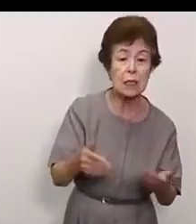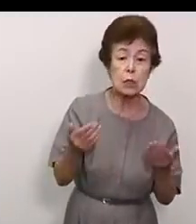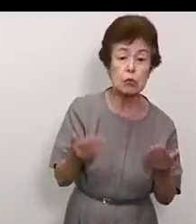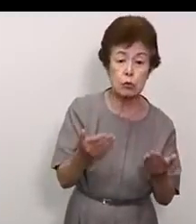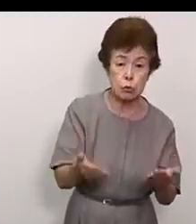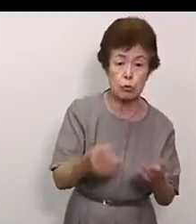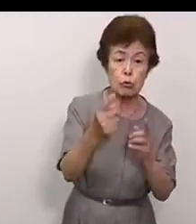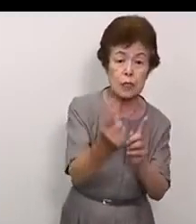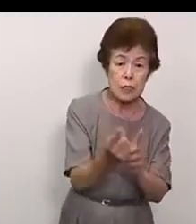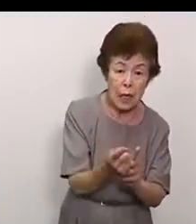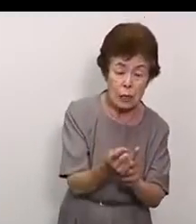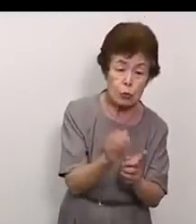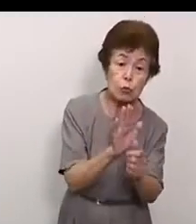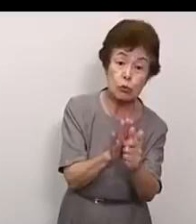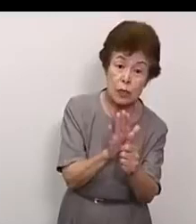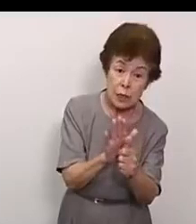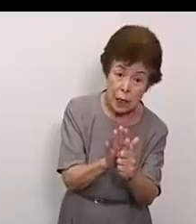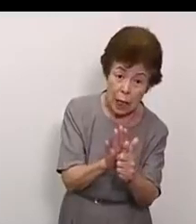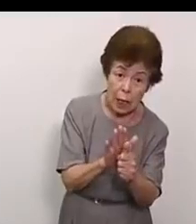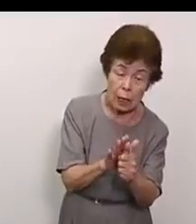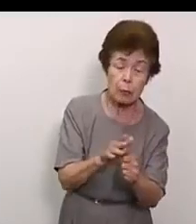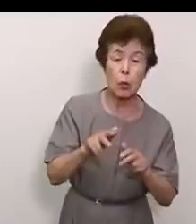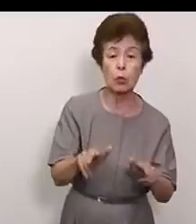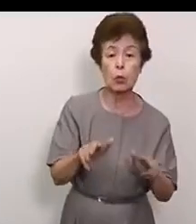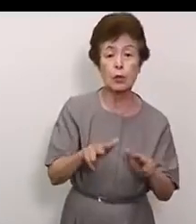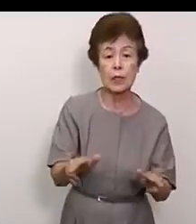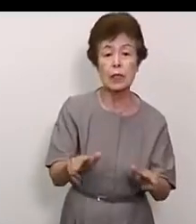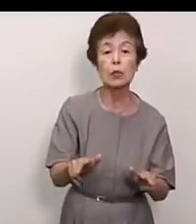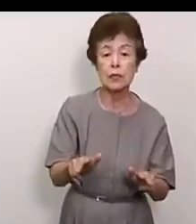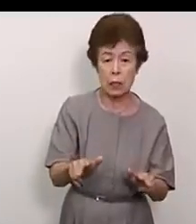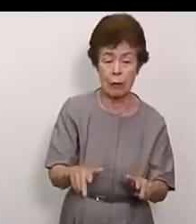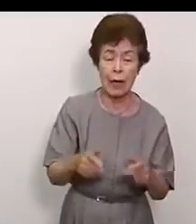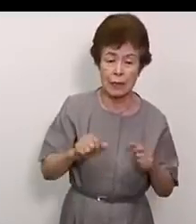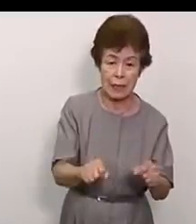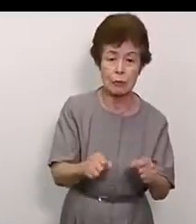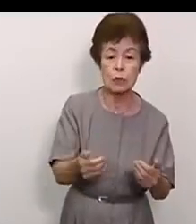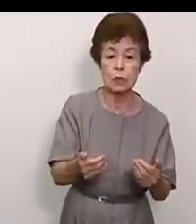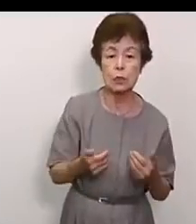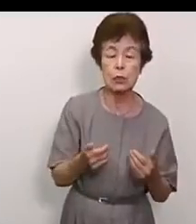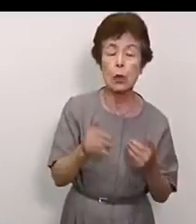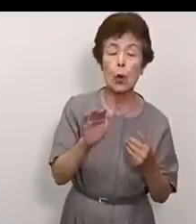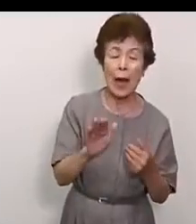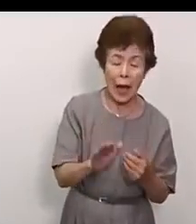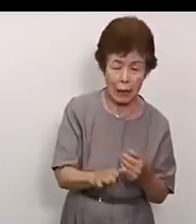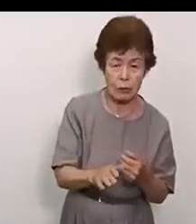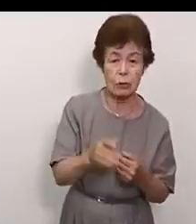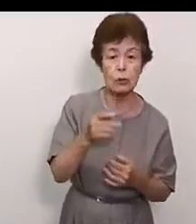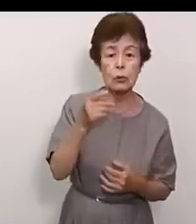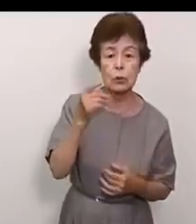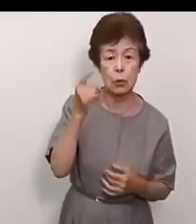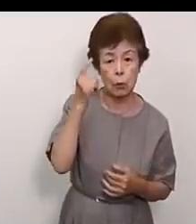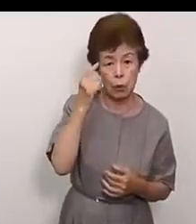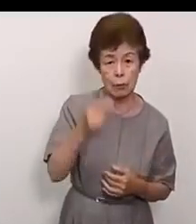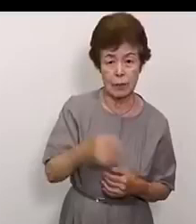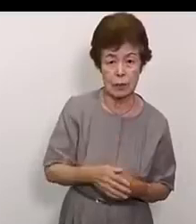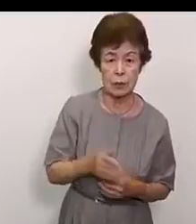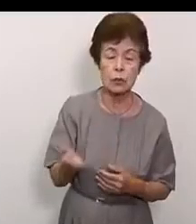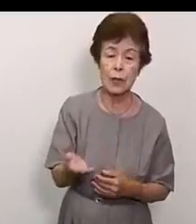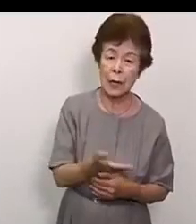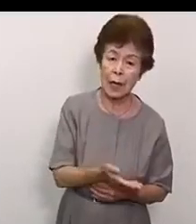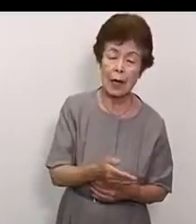援とかそういうことも、行政としてはですねちゃんとやる必要があるんじゃないかと思いますよね。それ